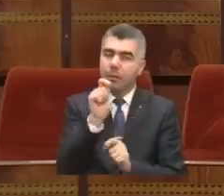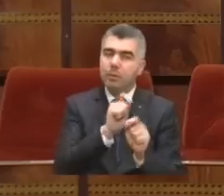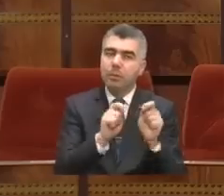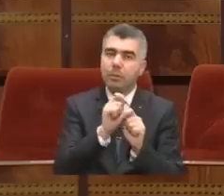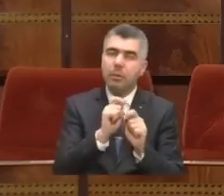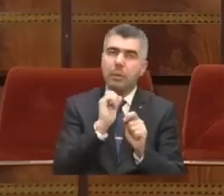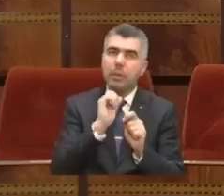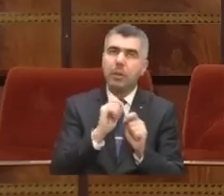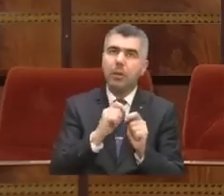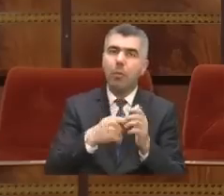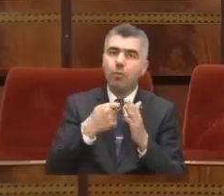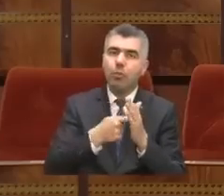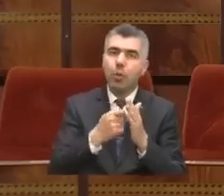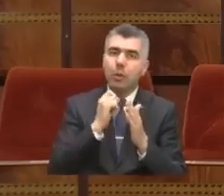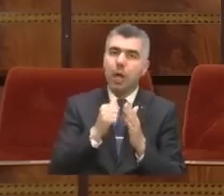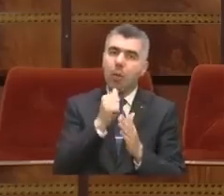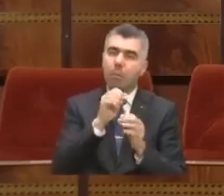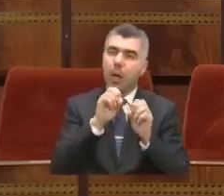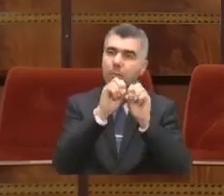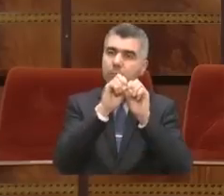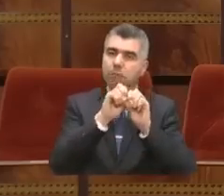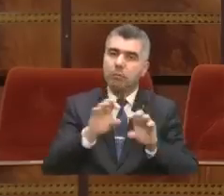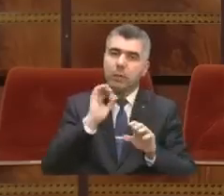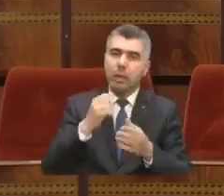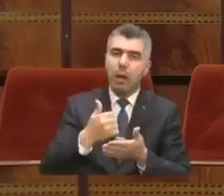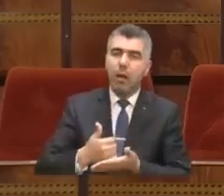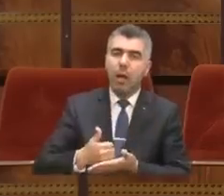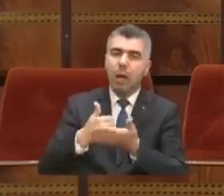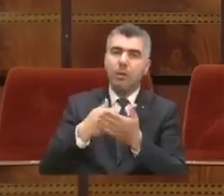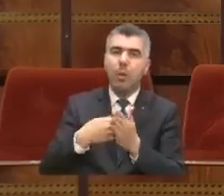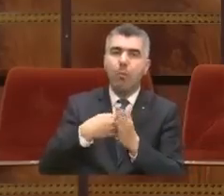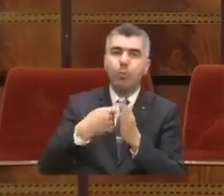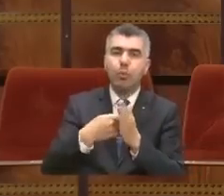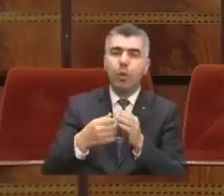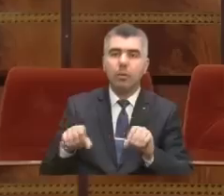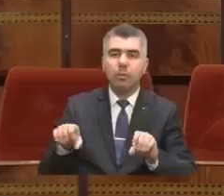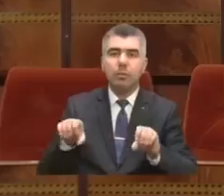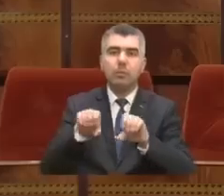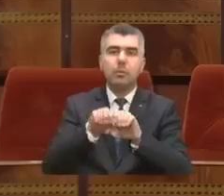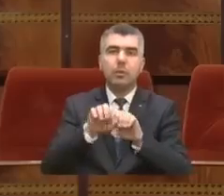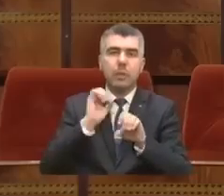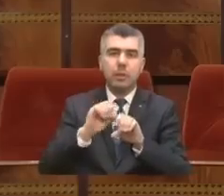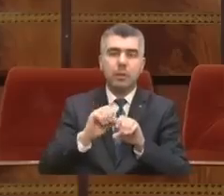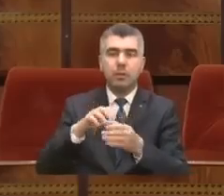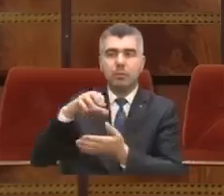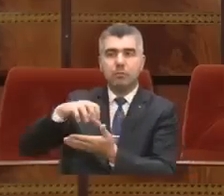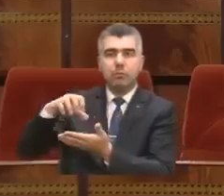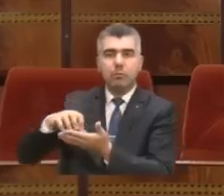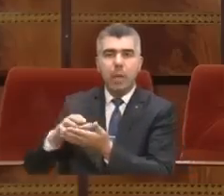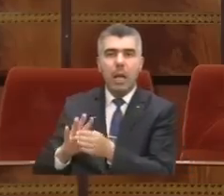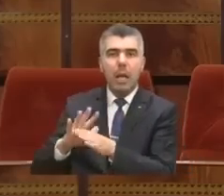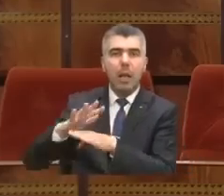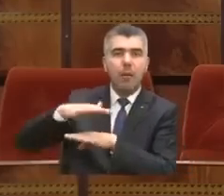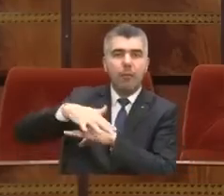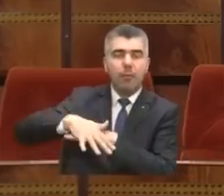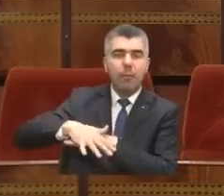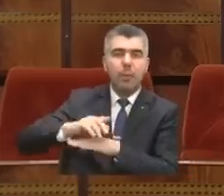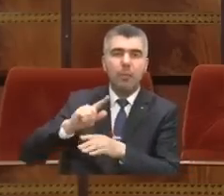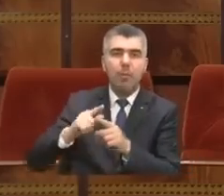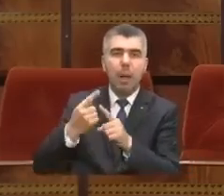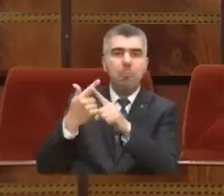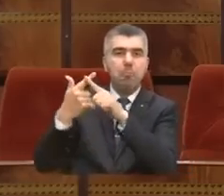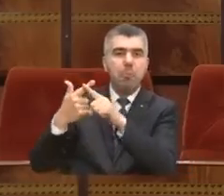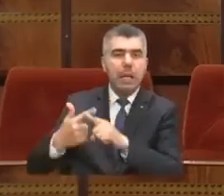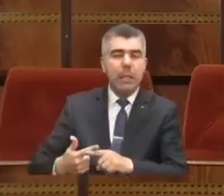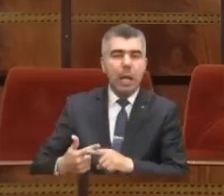انجاز وتيله هذا الماء الشروب. وخير دليل هو المشروع ديال الربط بين الاحواض اللي كلفنا مبالغ ماليه